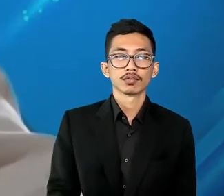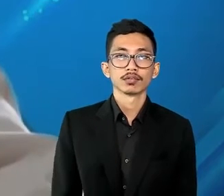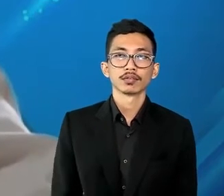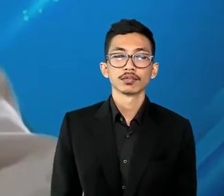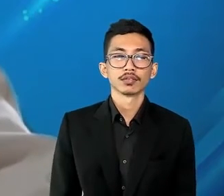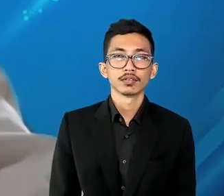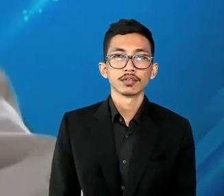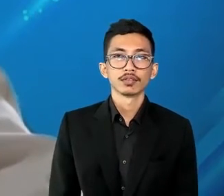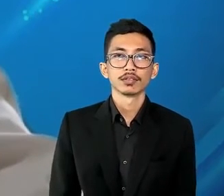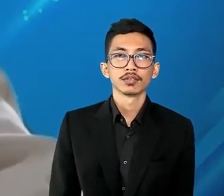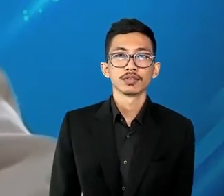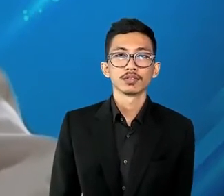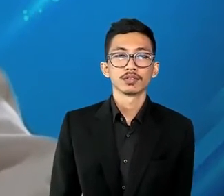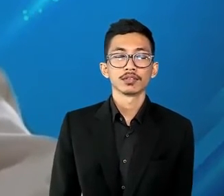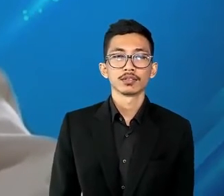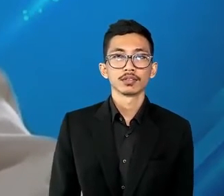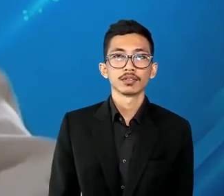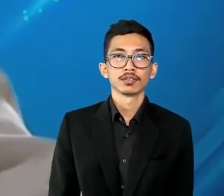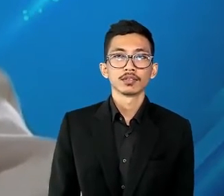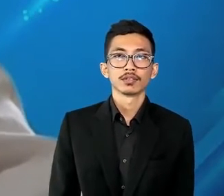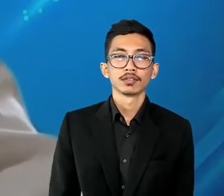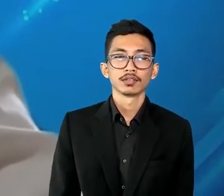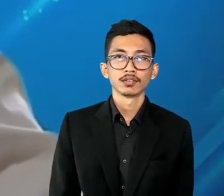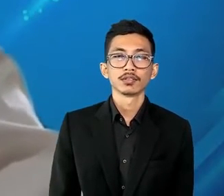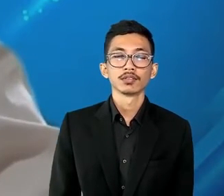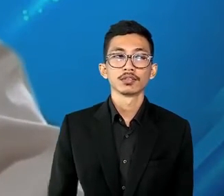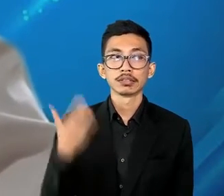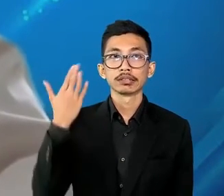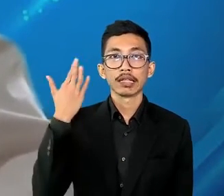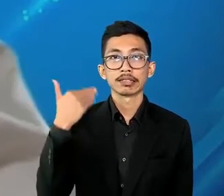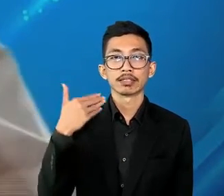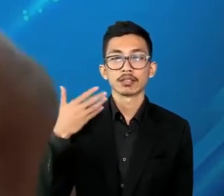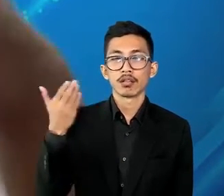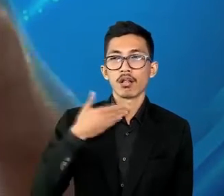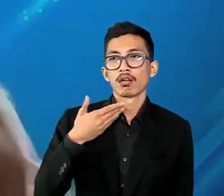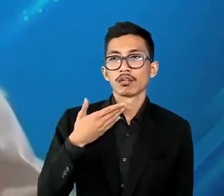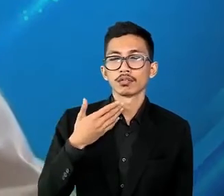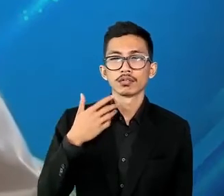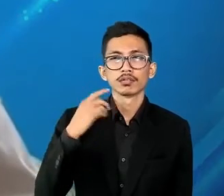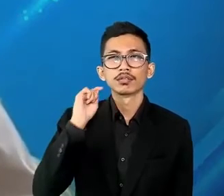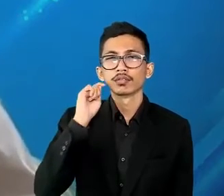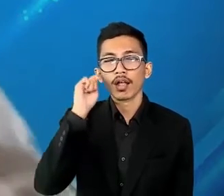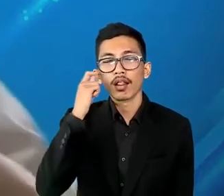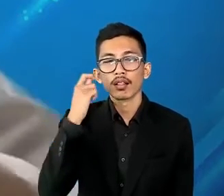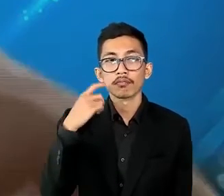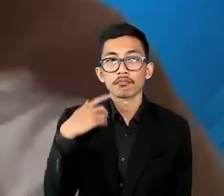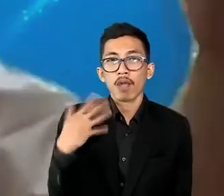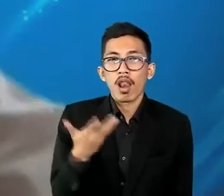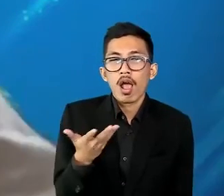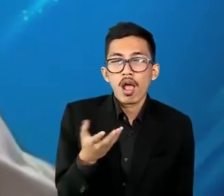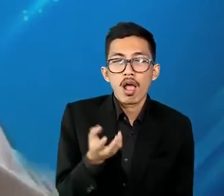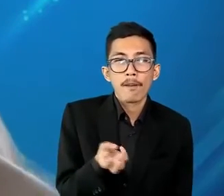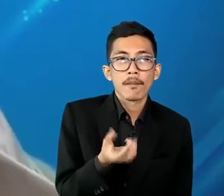tadi question buat saya yang Bapak harus ingat dan hati-hati, mana lebih mudah,